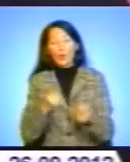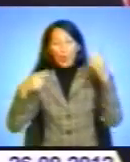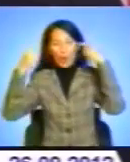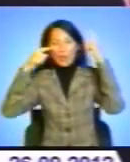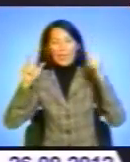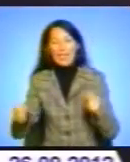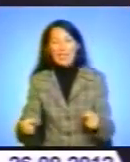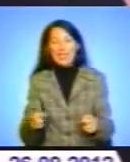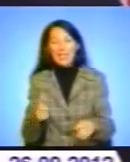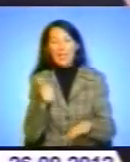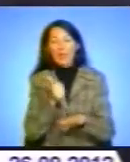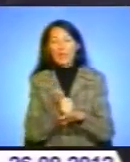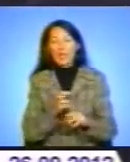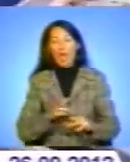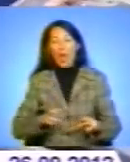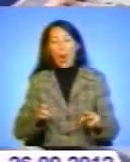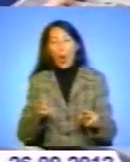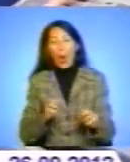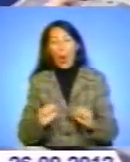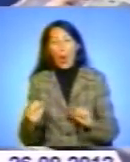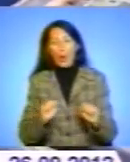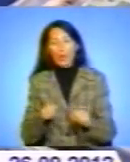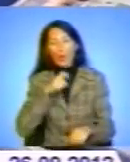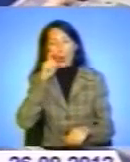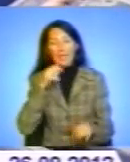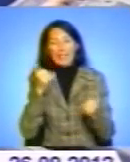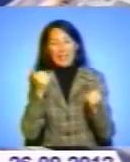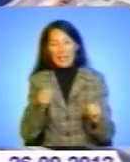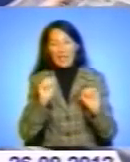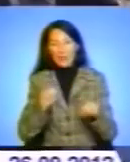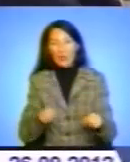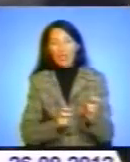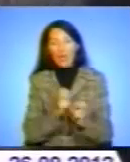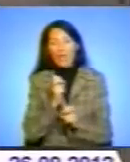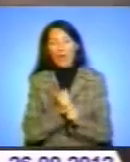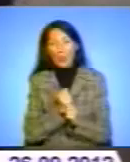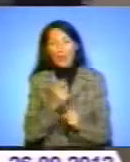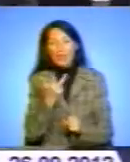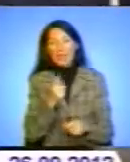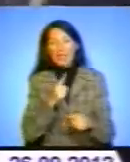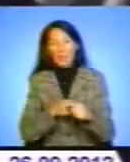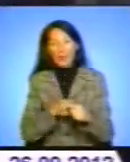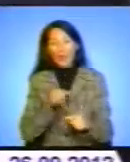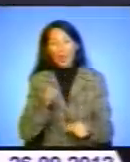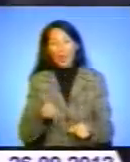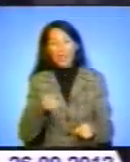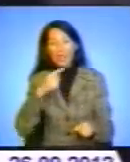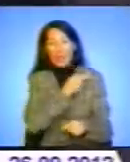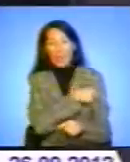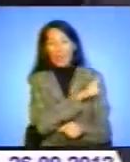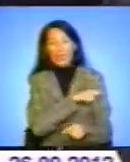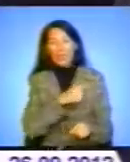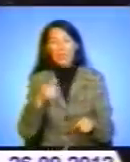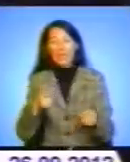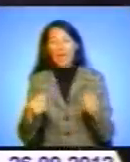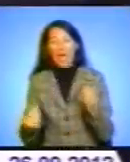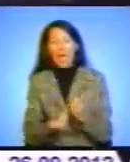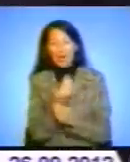За словами Миколи Азарова, Україна зараз спроможна виробляти 3,5 тисячі медичних інноваційних виробів. Тому у